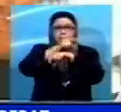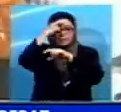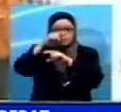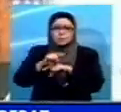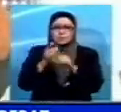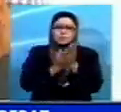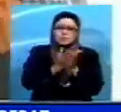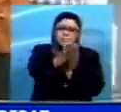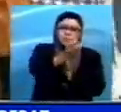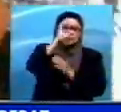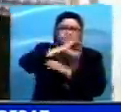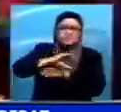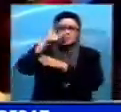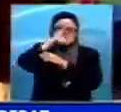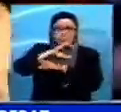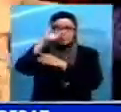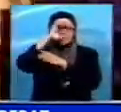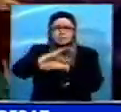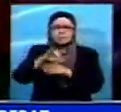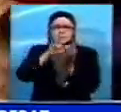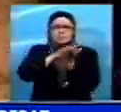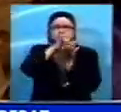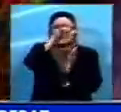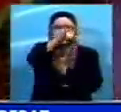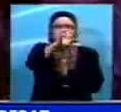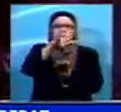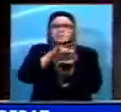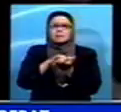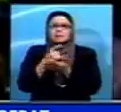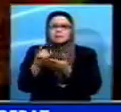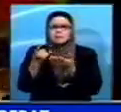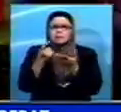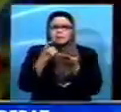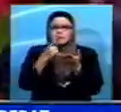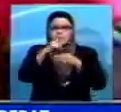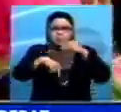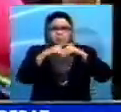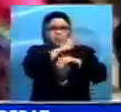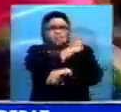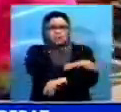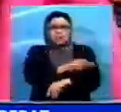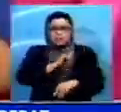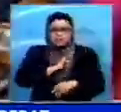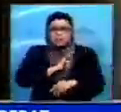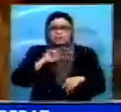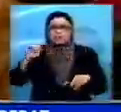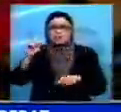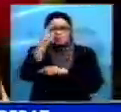meneruskan mencari biak pencarian kapal terbang resmi tentang puasa saya adalah untuk menentukan